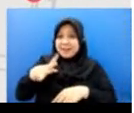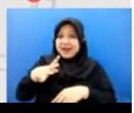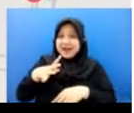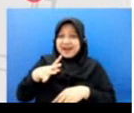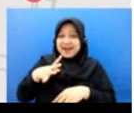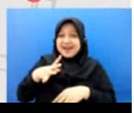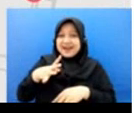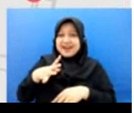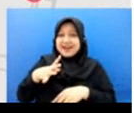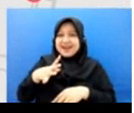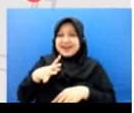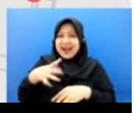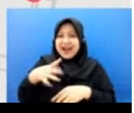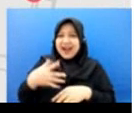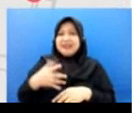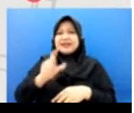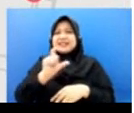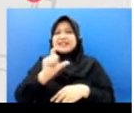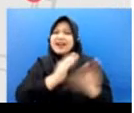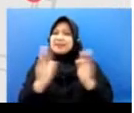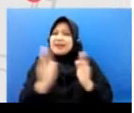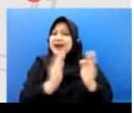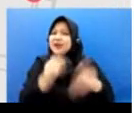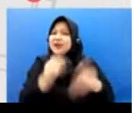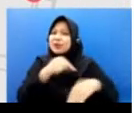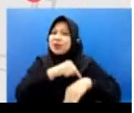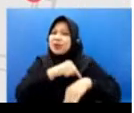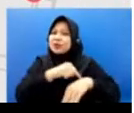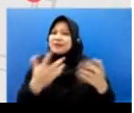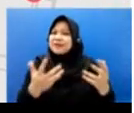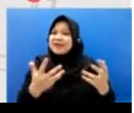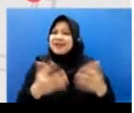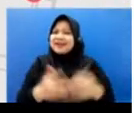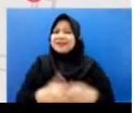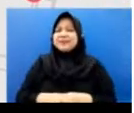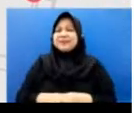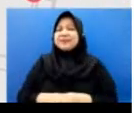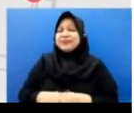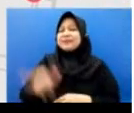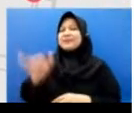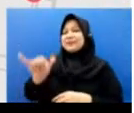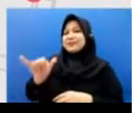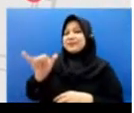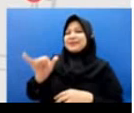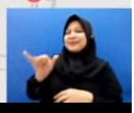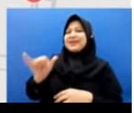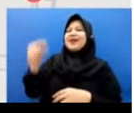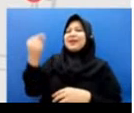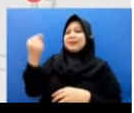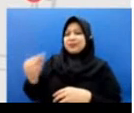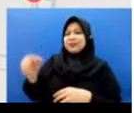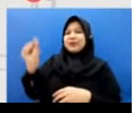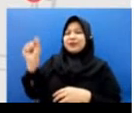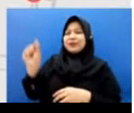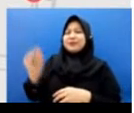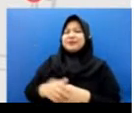Adin memanajemen mengatur waktu tersebut? Nah, betul sekali ya bahwa kita